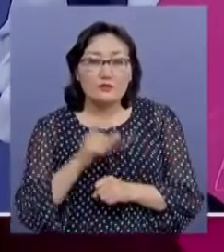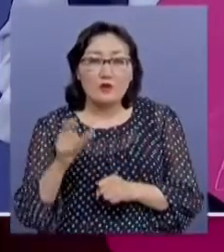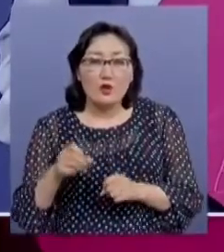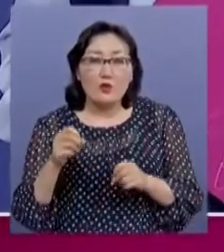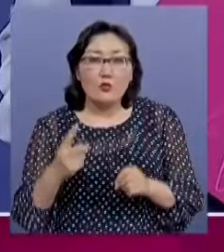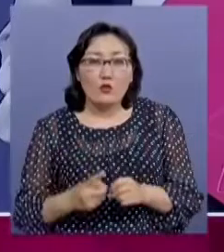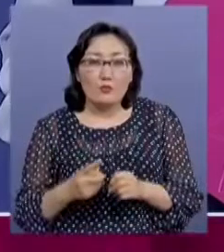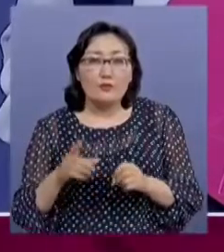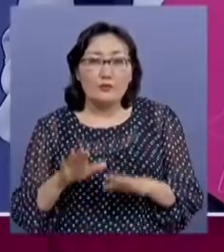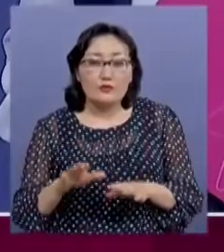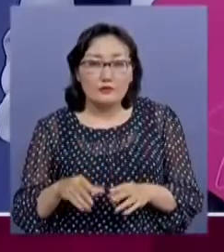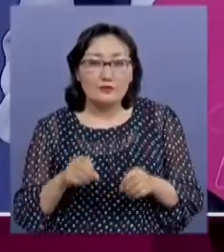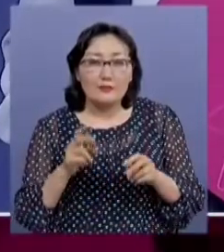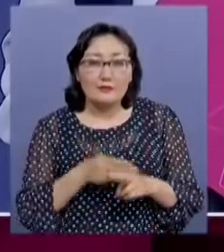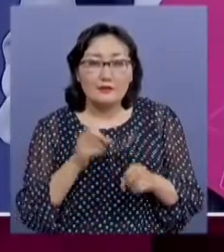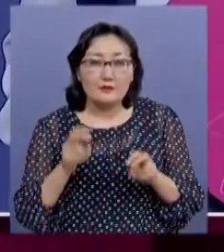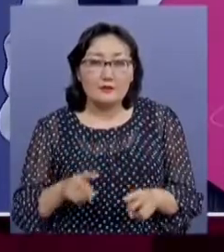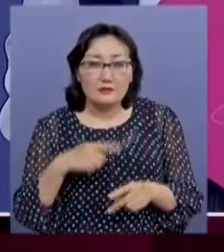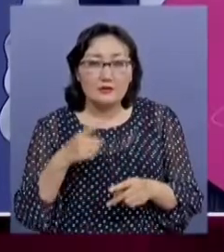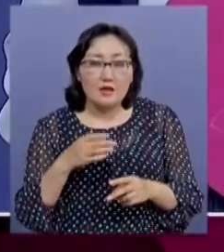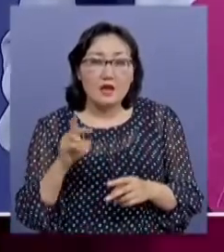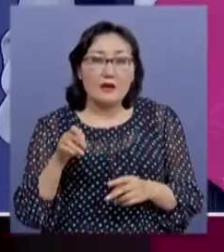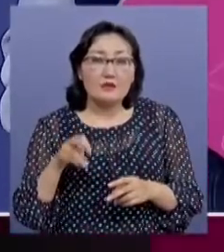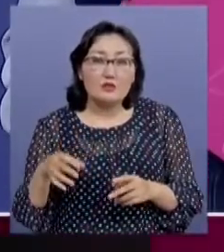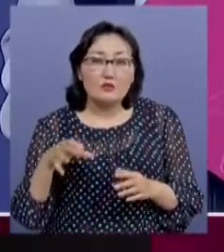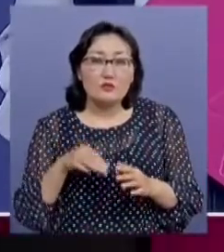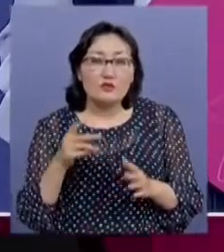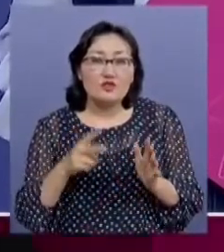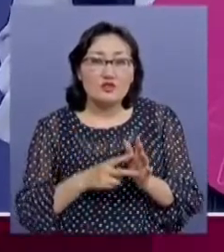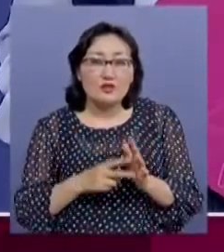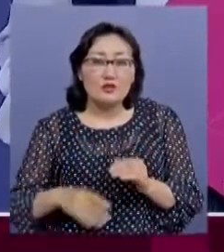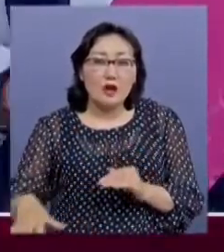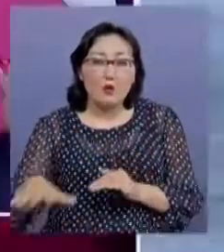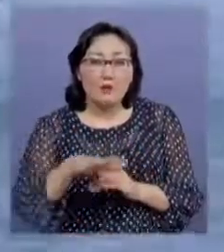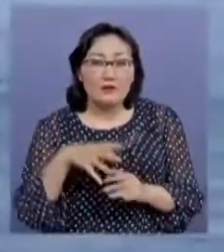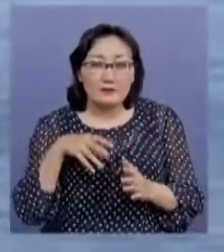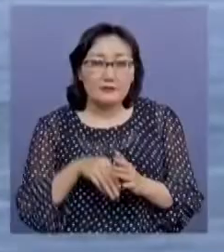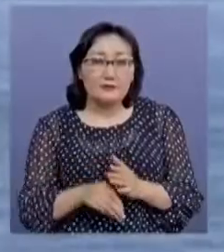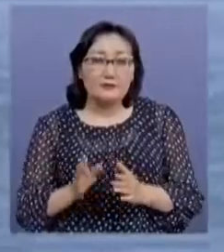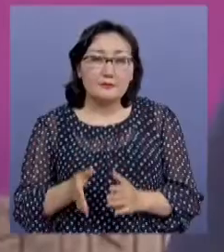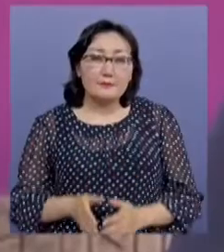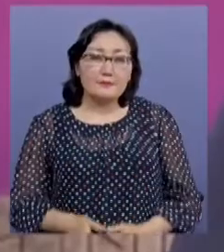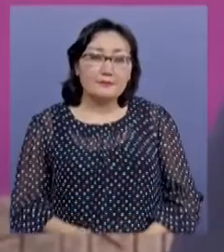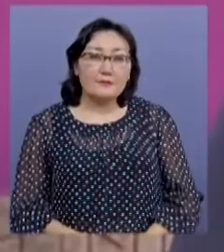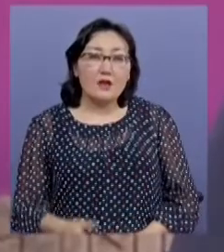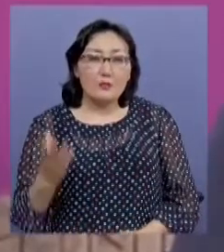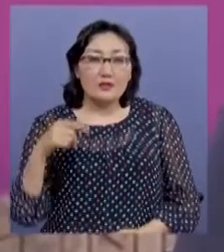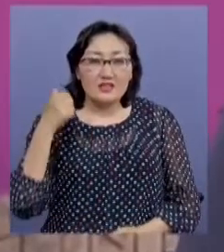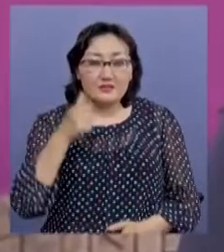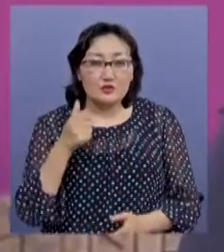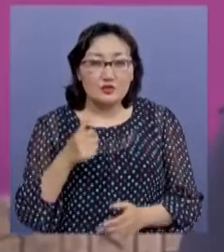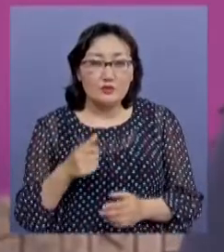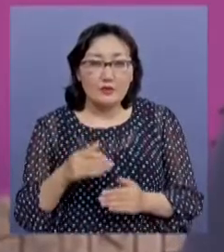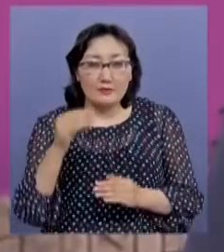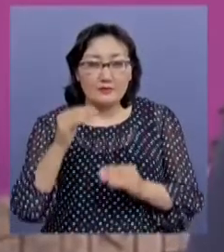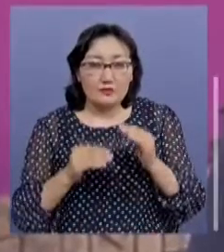орынды қауіпсіз деп белгіледі. Олардың қатарында Қапшағай су қоймасының 7 аумағы кіреді. Былтыр енді біз